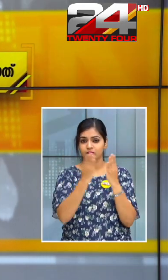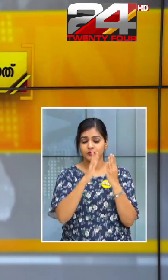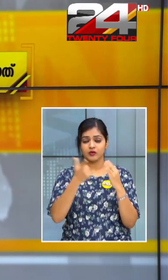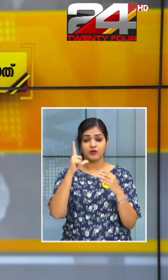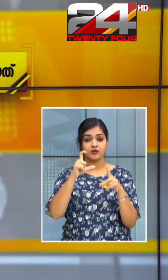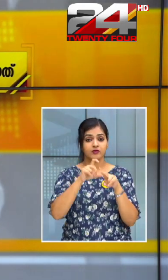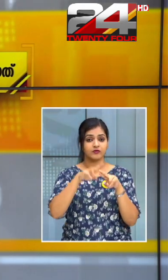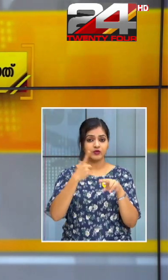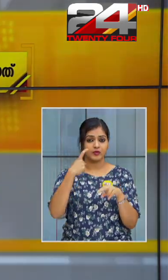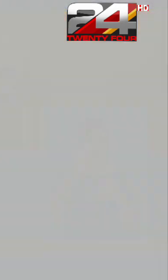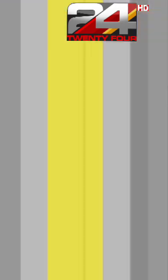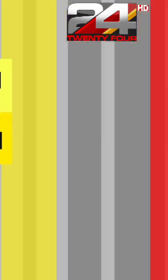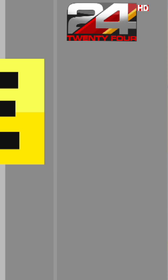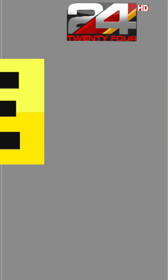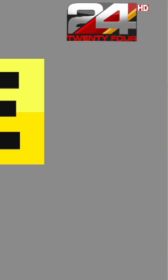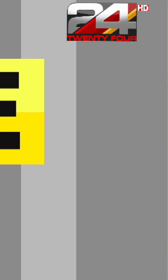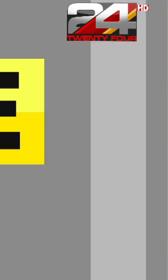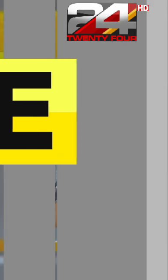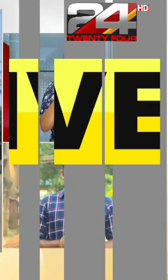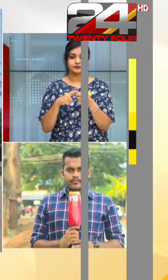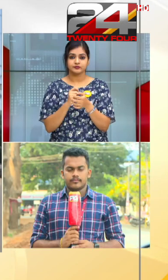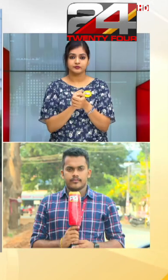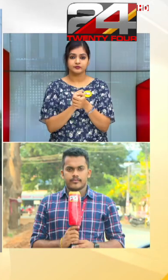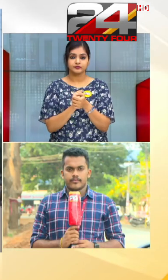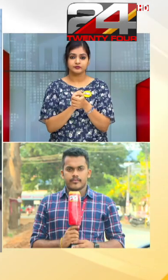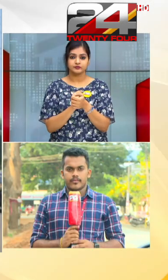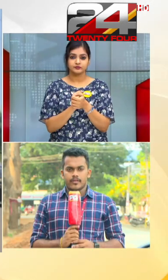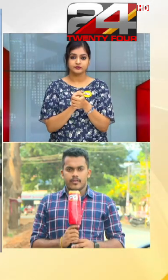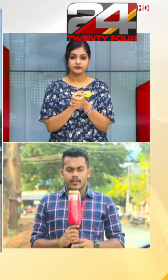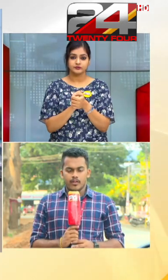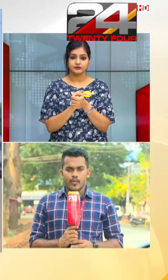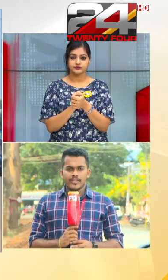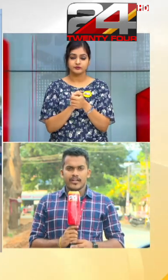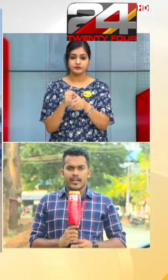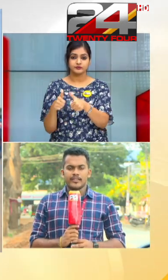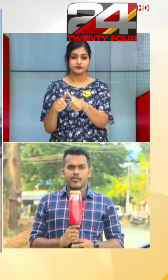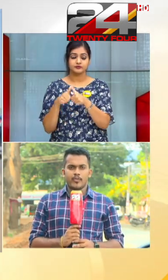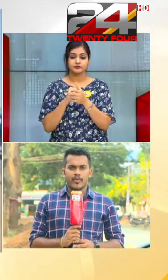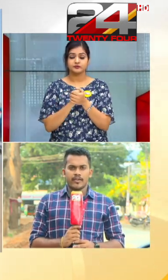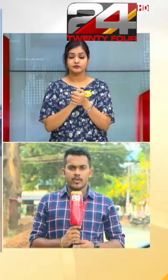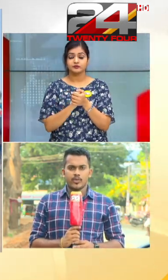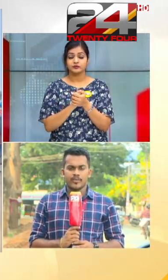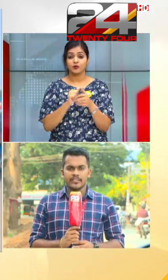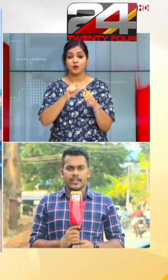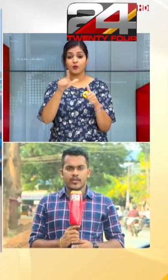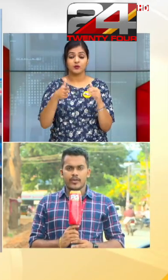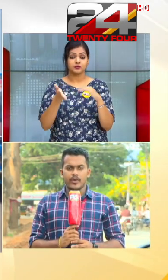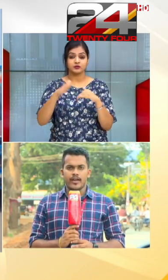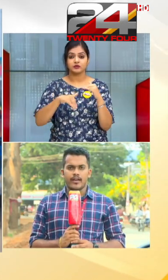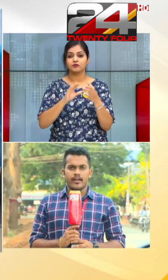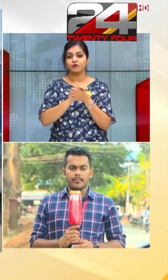അതിൽ സംഭവിച്ചത് പിന്നീട്? ഗോപികൃഷ്ണൻ, എല്ലാത്തിനും അപ്പുറമാണ് സൗഹൃദം